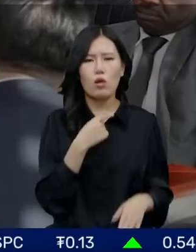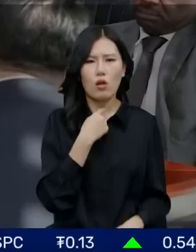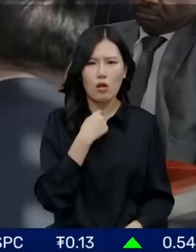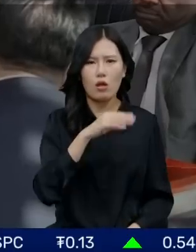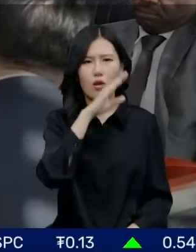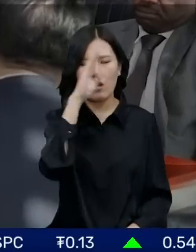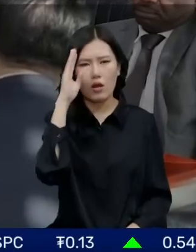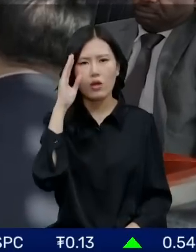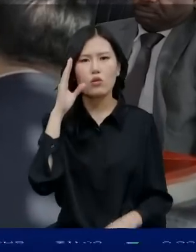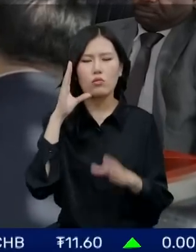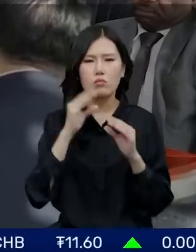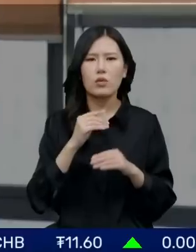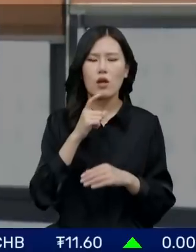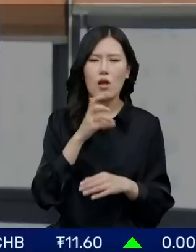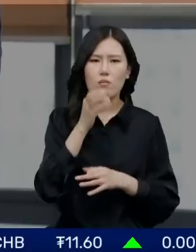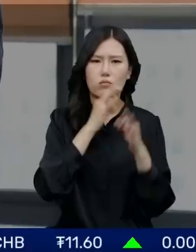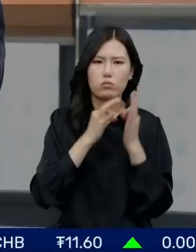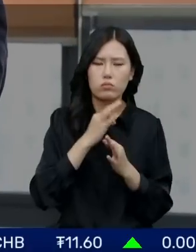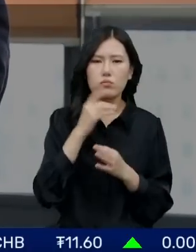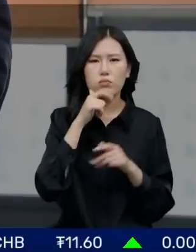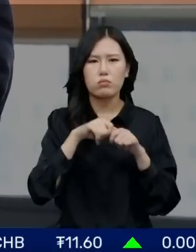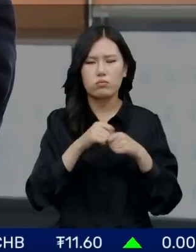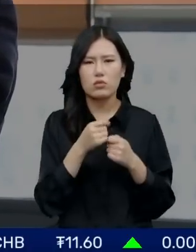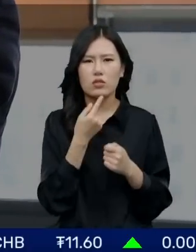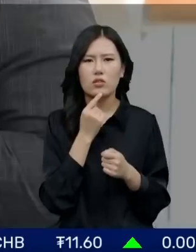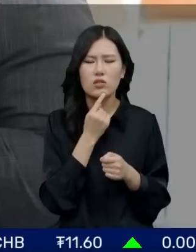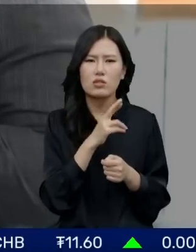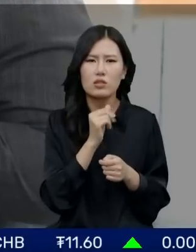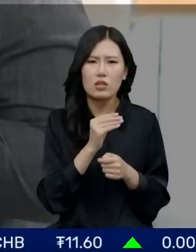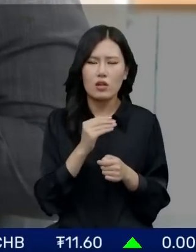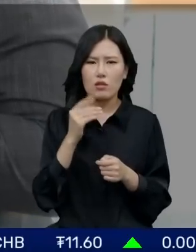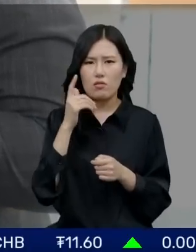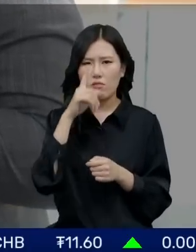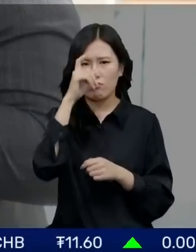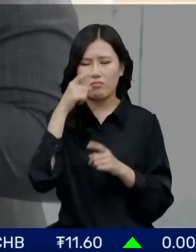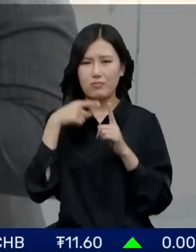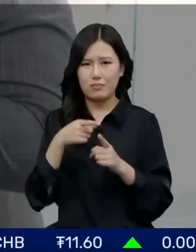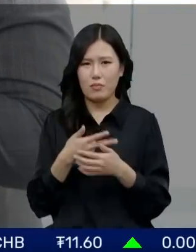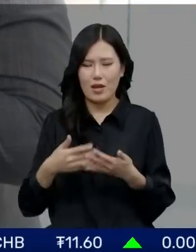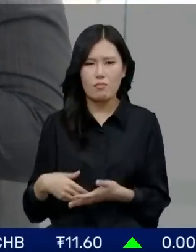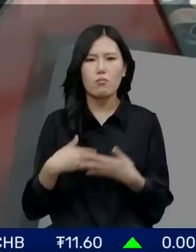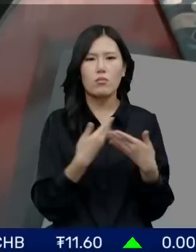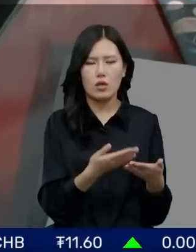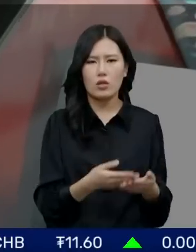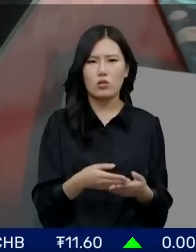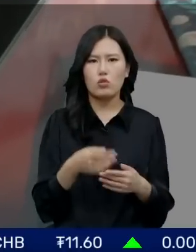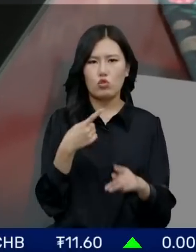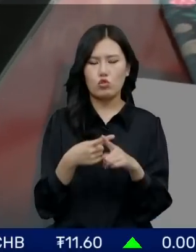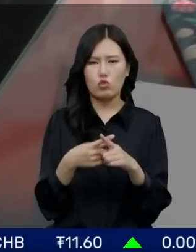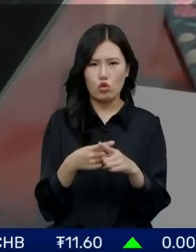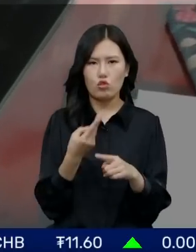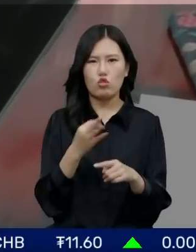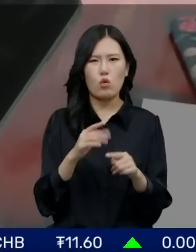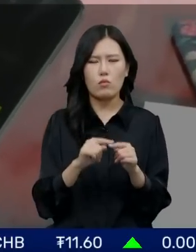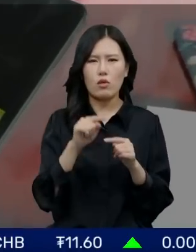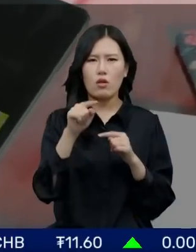болон гэмтэл услын үед хэрэгтэй хэрэгсэл бүхий эрүүл мэндийн багцууд ихч мөн хөргөлсөн. Аслагдмал сумын хүүхдүүдэд дотроо олон төрлийн